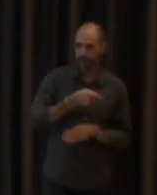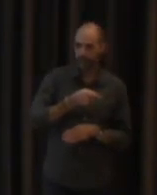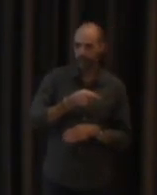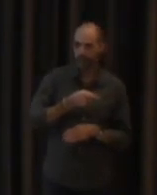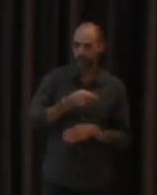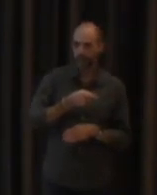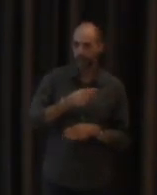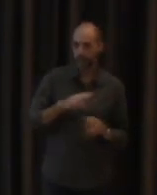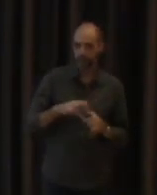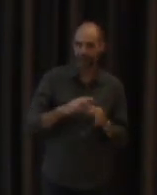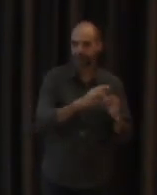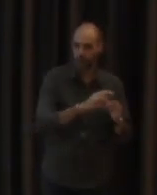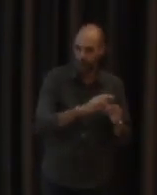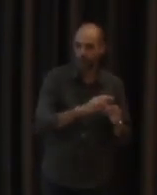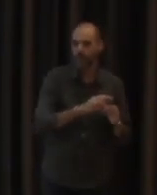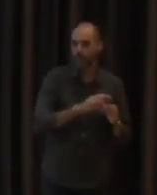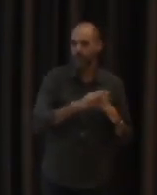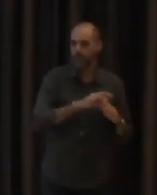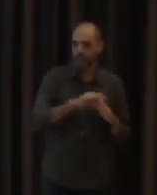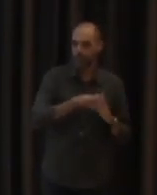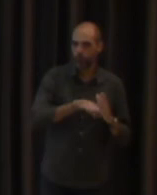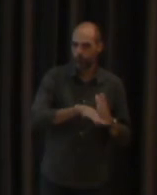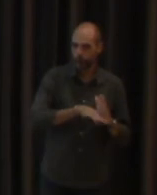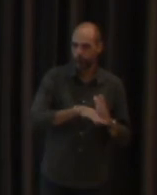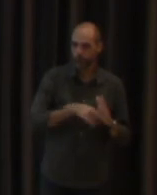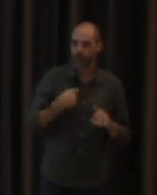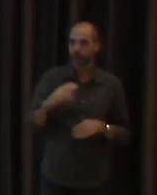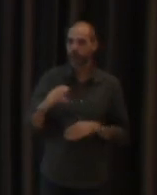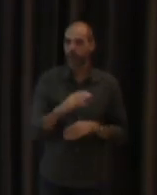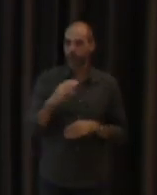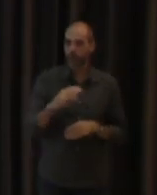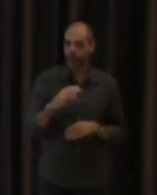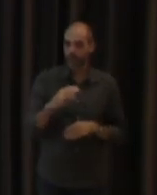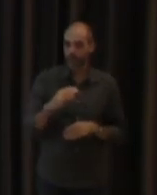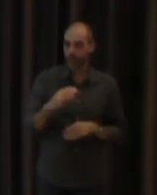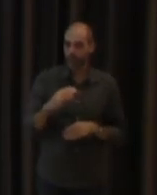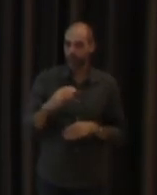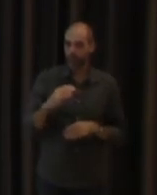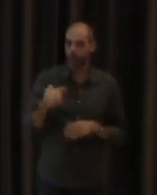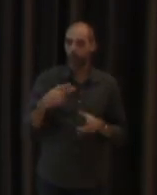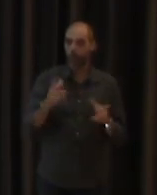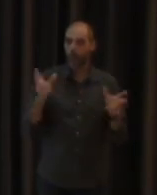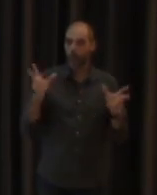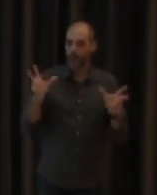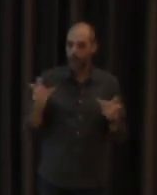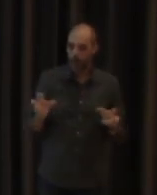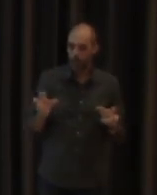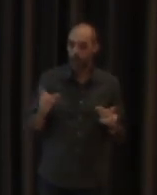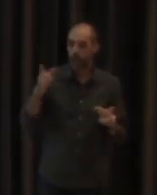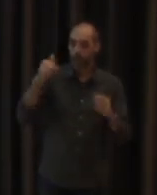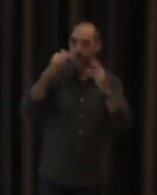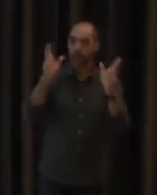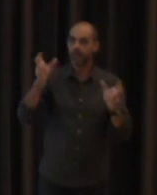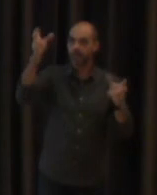d'instruccions, que també era el complement directe, les instruccions del medicament. A C, n'ha caigut una gàrgola de l'edifici. En representa